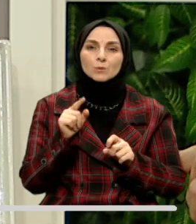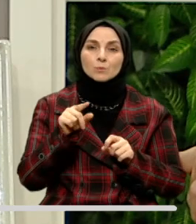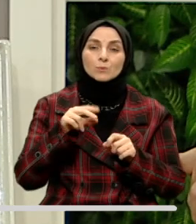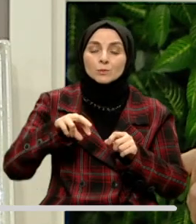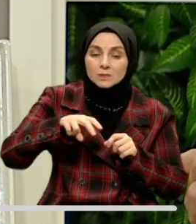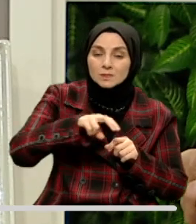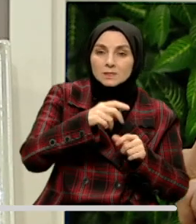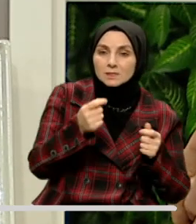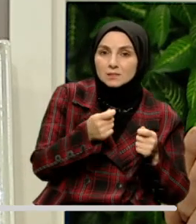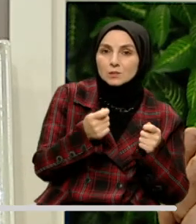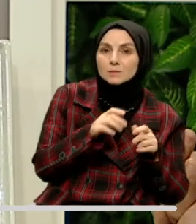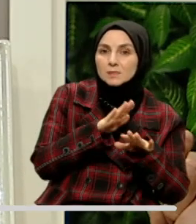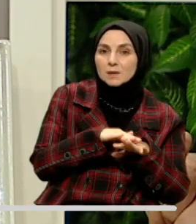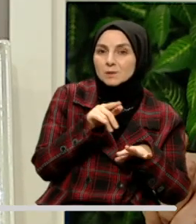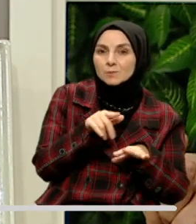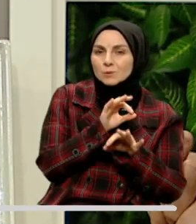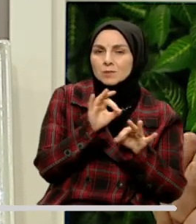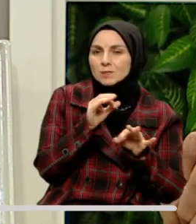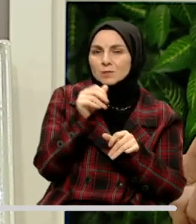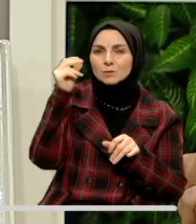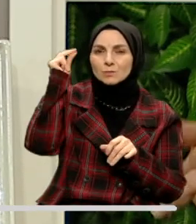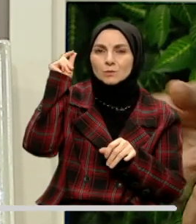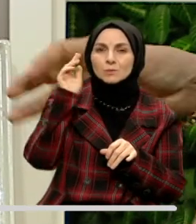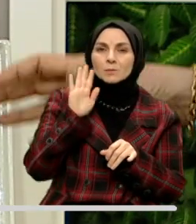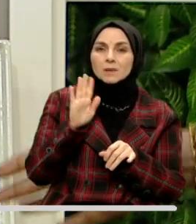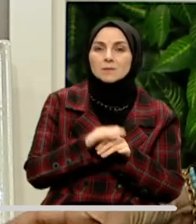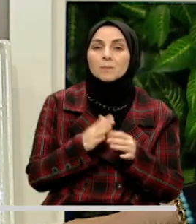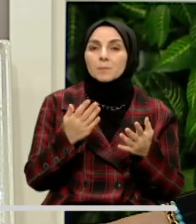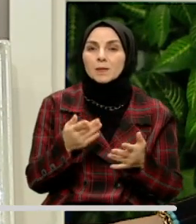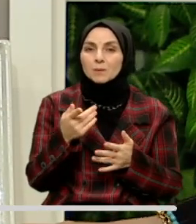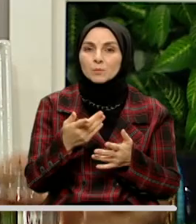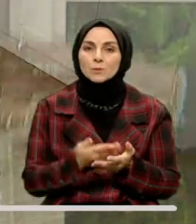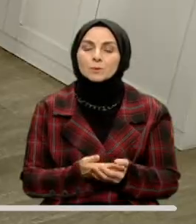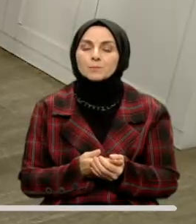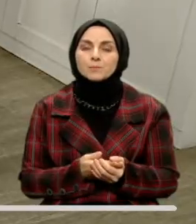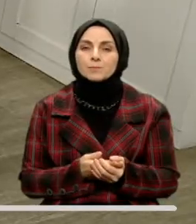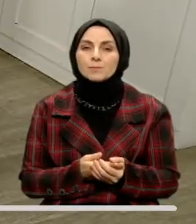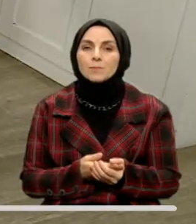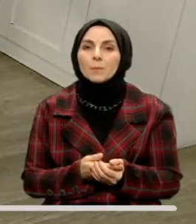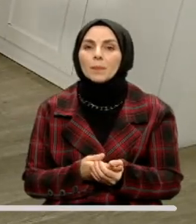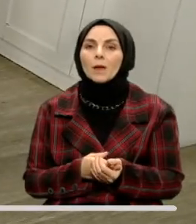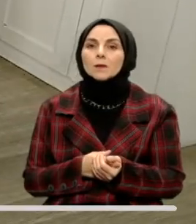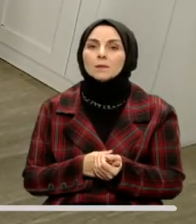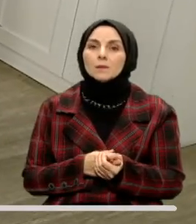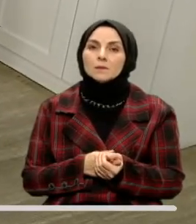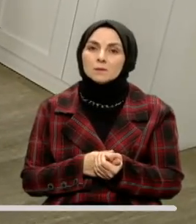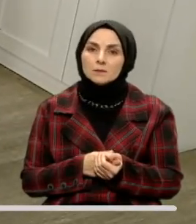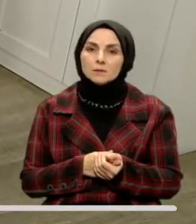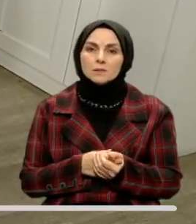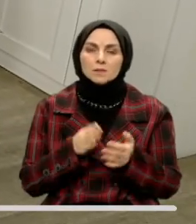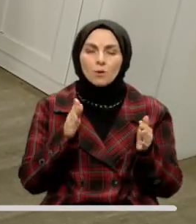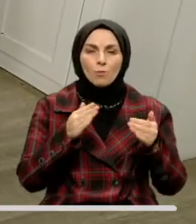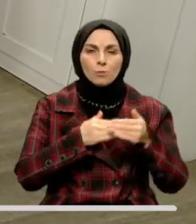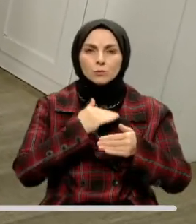çalışması yapsak bunu unutmayın. Hayatı boyunca unutacağız zannetmiyorum. Peki. Sınıf içi etkinliği de mesela oda dolusu oyuncak dedik